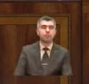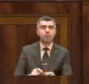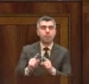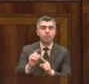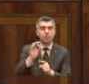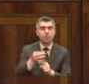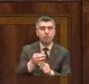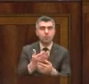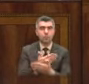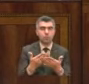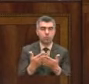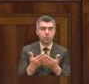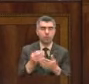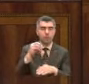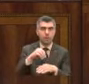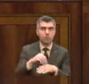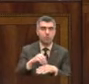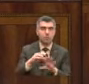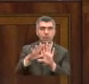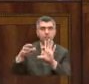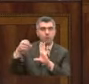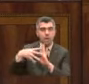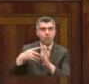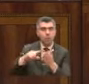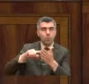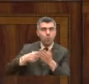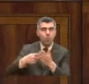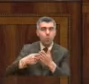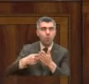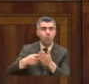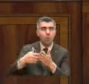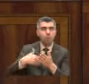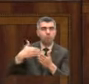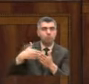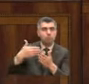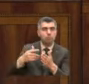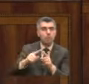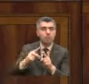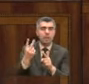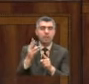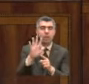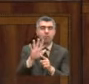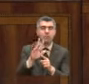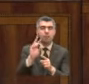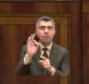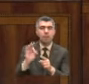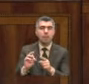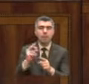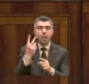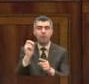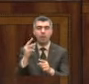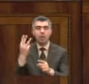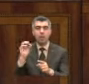نسبة مساهمة الطاقات المتجددة في الطلب ديال الكهرباء، والتوجه بثبات نحو هدف 52% في أفق 2030.